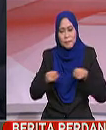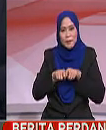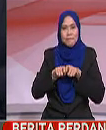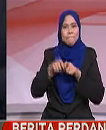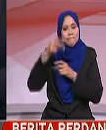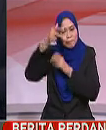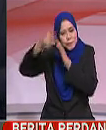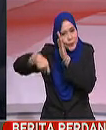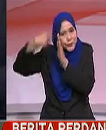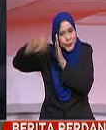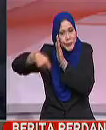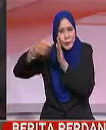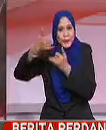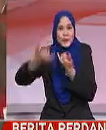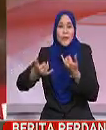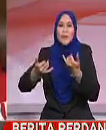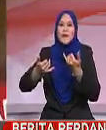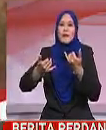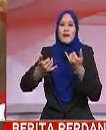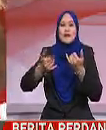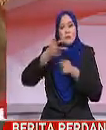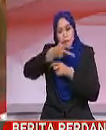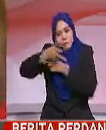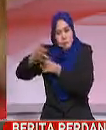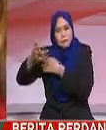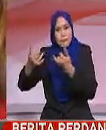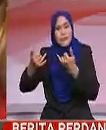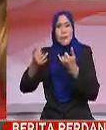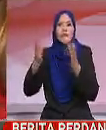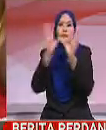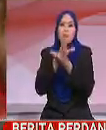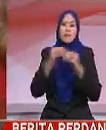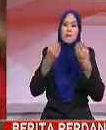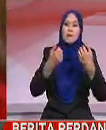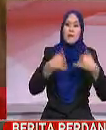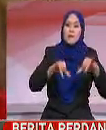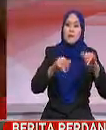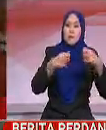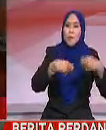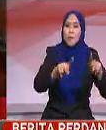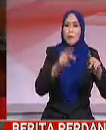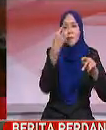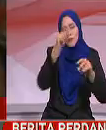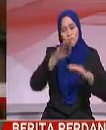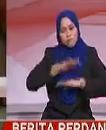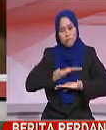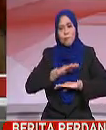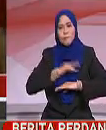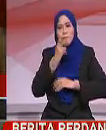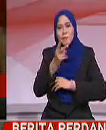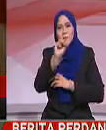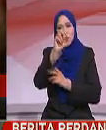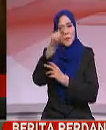Pahang. Dalam lawatan ini juga, Ali Biju yang juga anak jati Sarawak berpeluang menyaksikan pembikinan filem dan berpuas hati terhadap